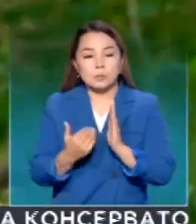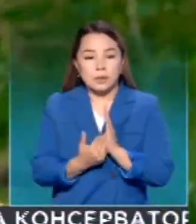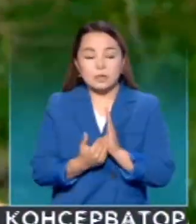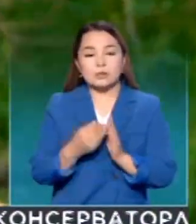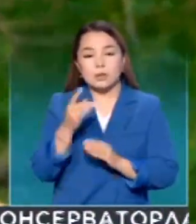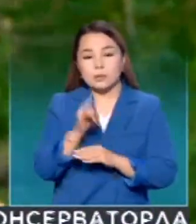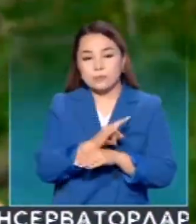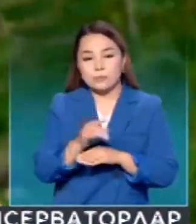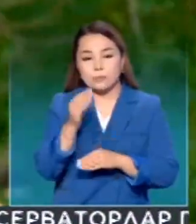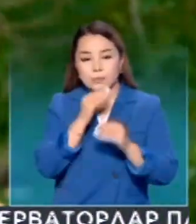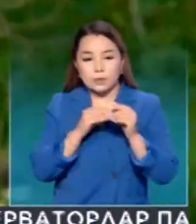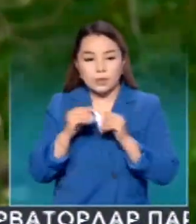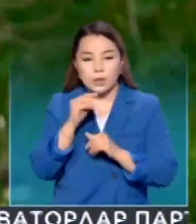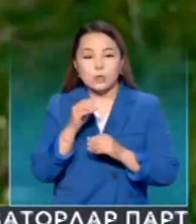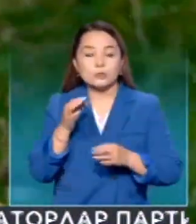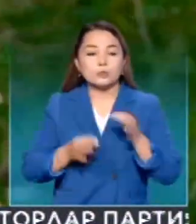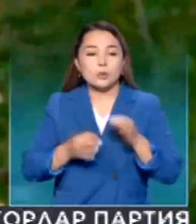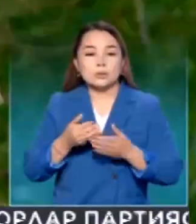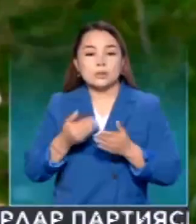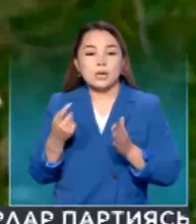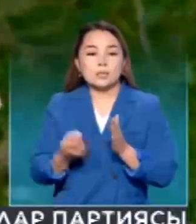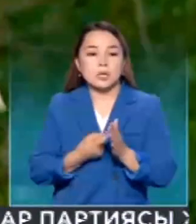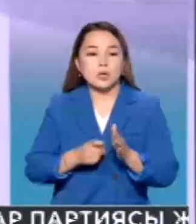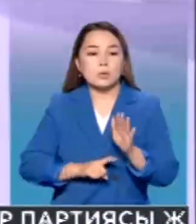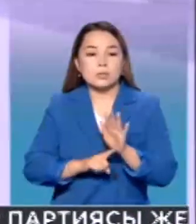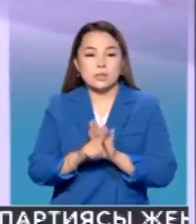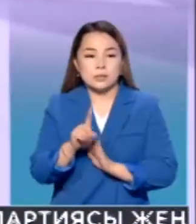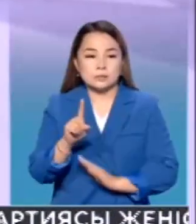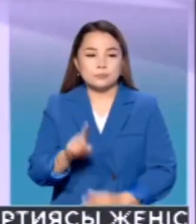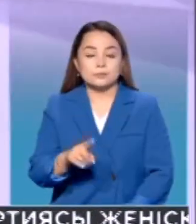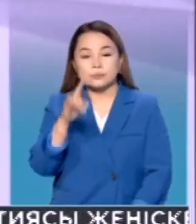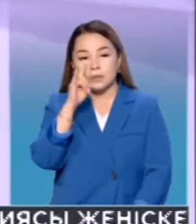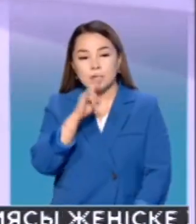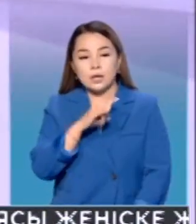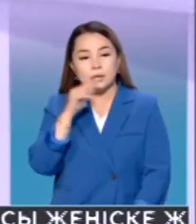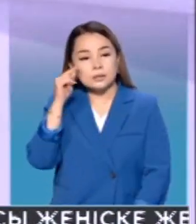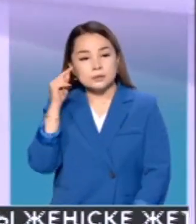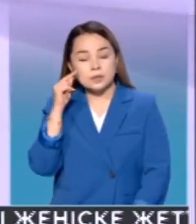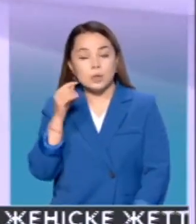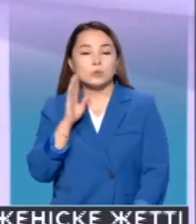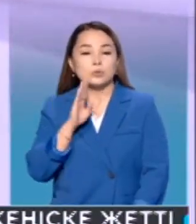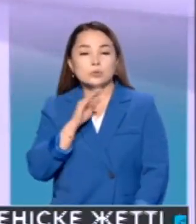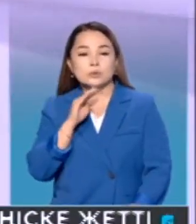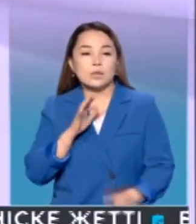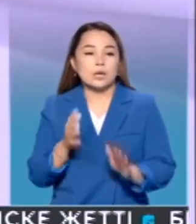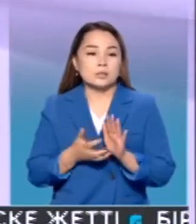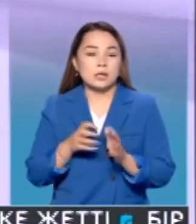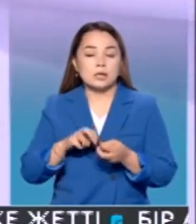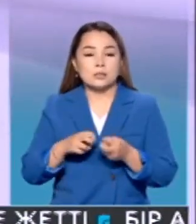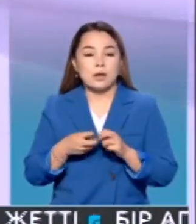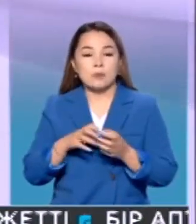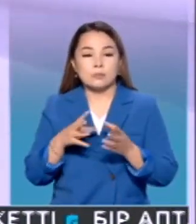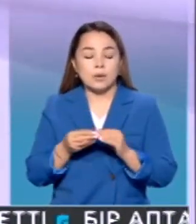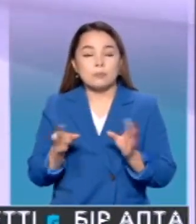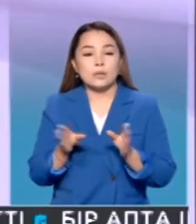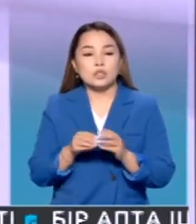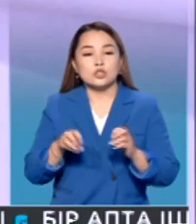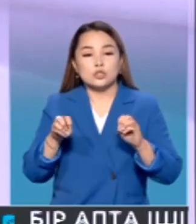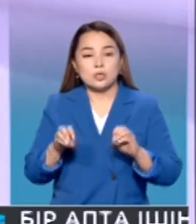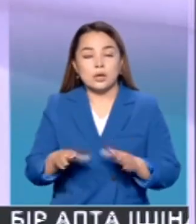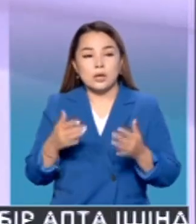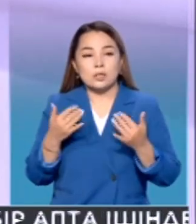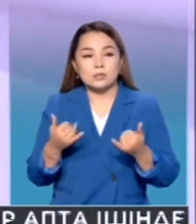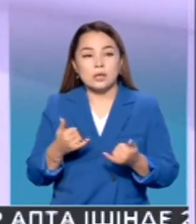алаяқтық фактісі бойынша сотқа дейінгі тергеу амалдары жүргізілуде. Қазақстан мен Қырғызстан су тапшылығы мәселесін бірлесіп шешуі мүмкін.